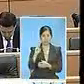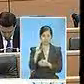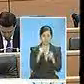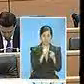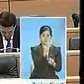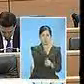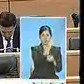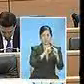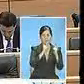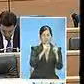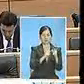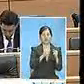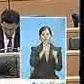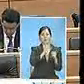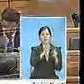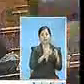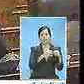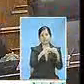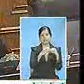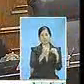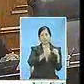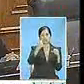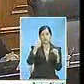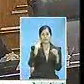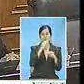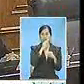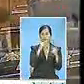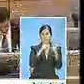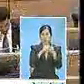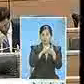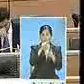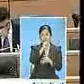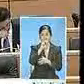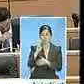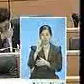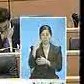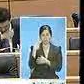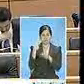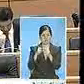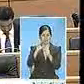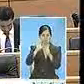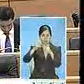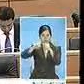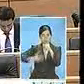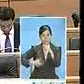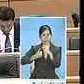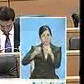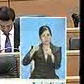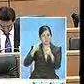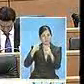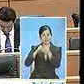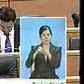เขาไปห้ามคนอื่นอีก4พวกถ้าแก้ให้สว.เป็นแล้วเป็นอีกไอ้ที่ห้ามอื่นโดยระบบทางการเมืองมันต้องแก้